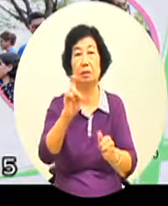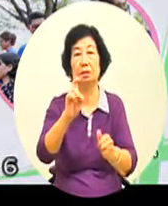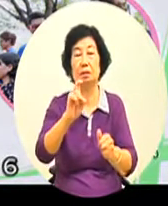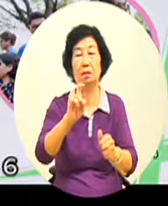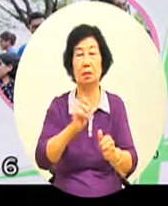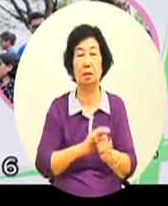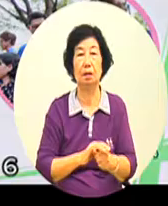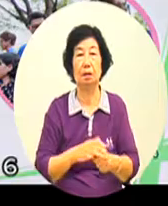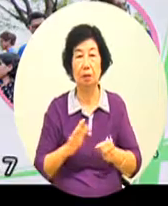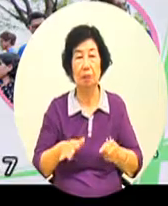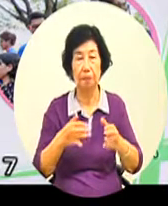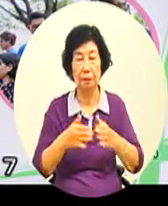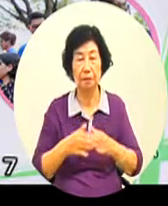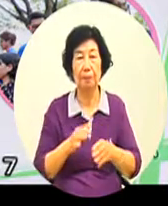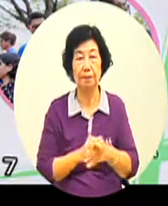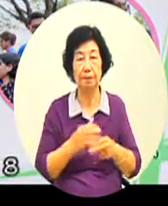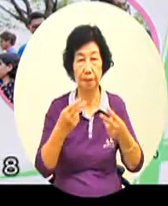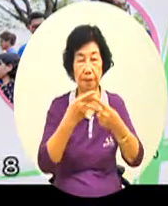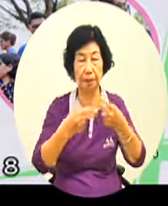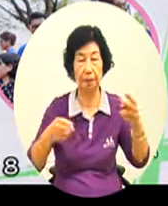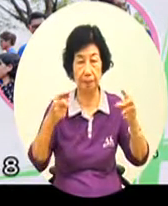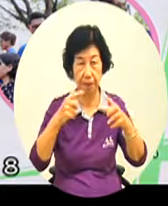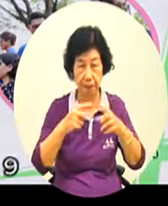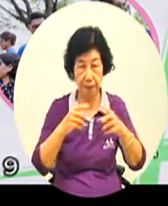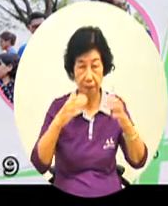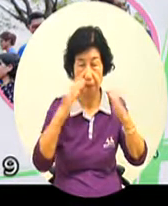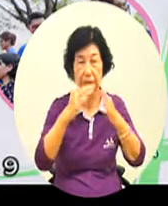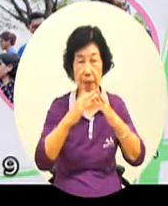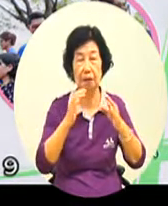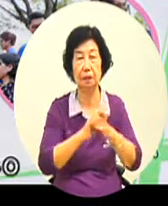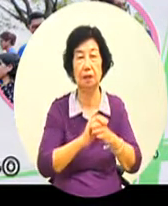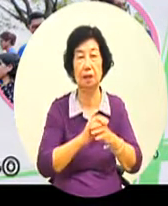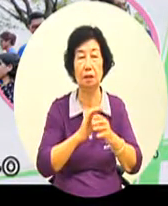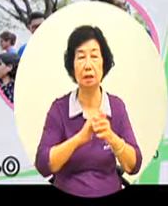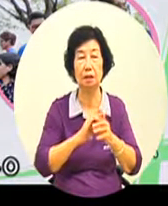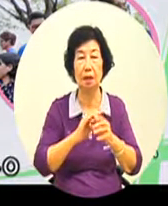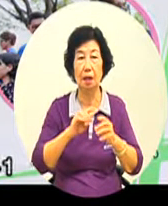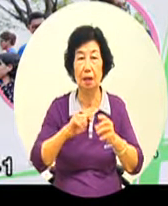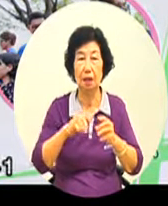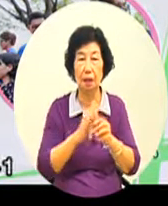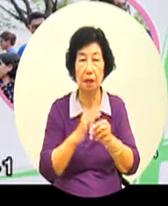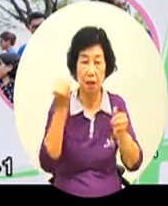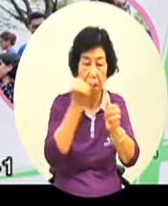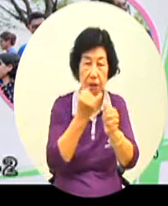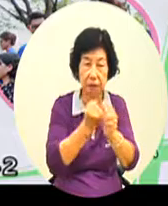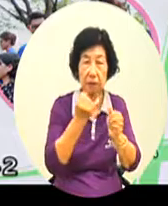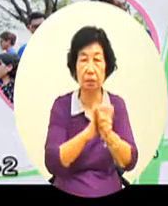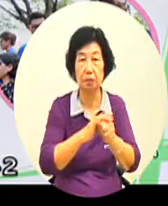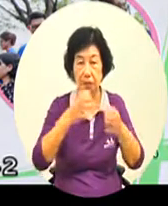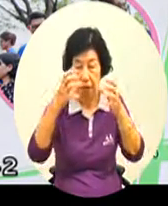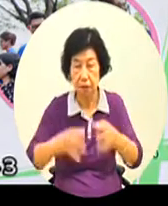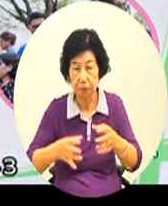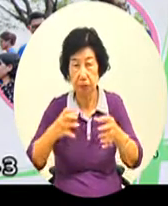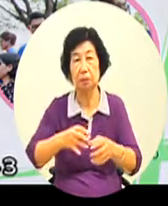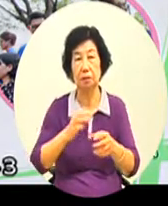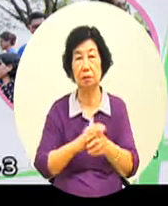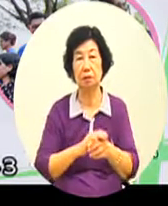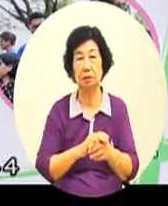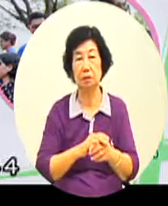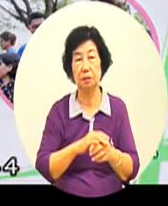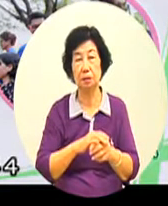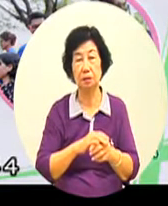个以客家仪式来完成终身大事的新人朋友们哈，都没有办法参加。因此在市长的支持